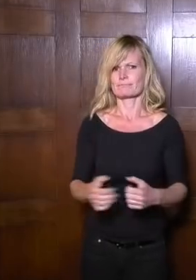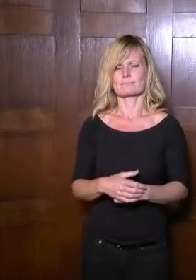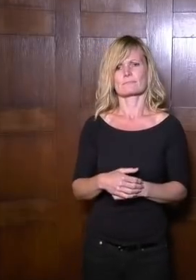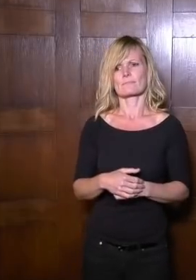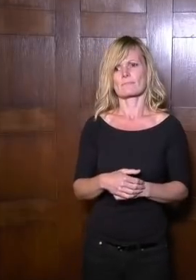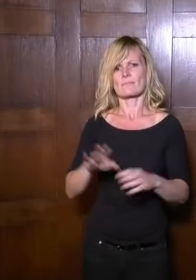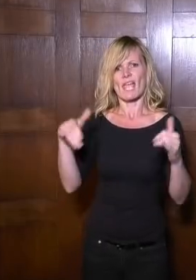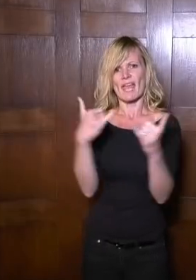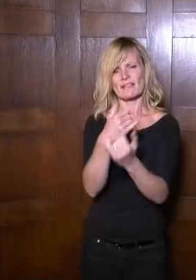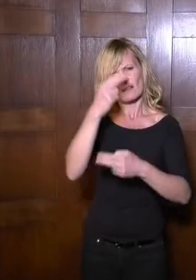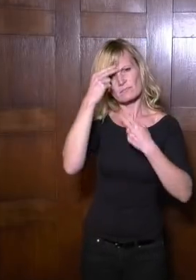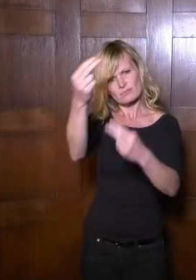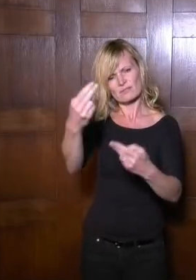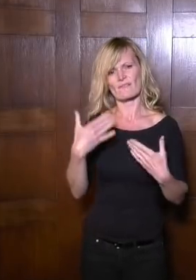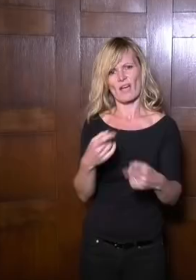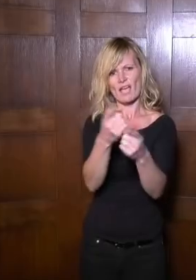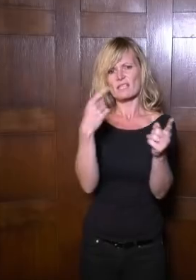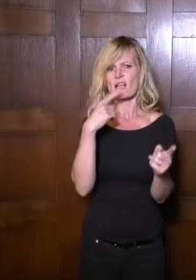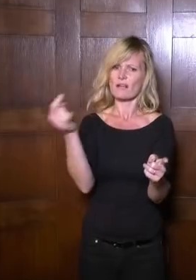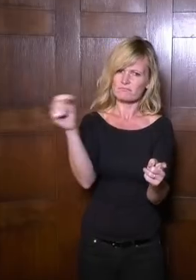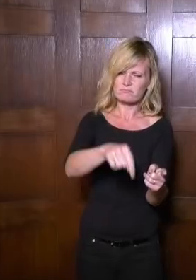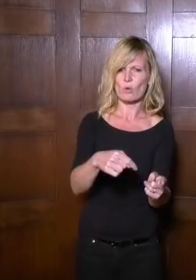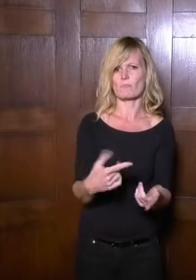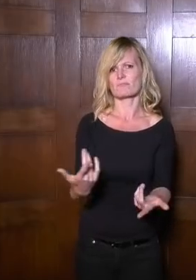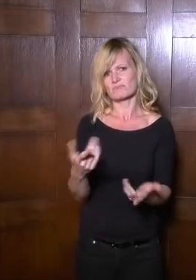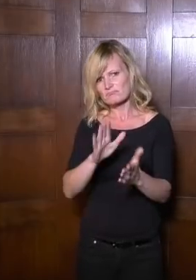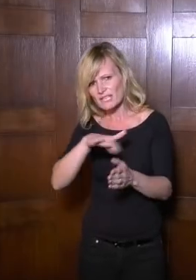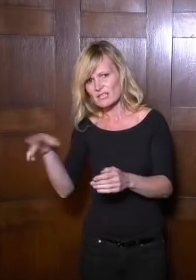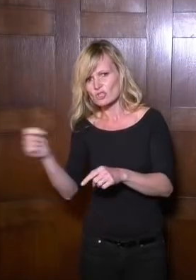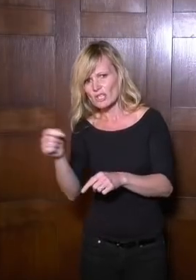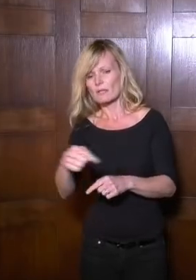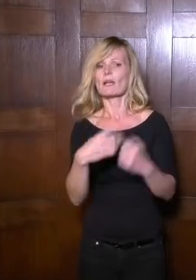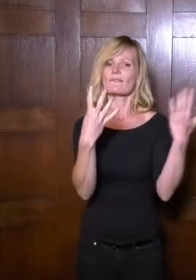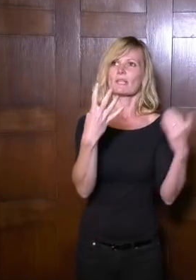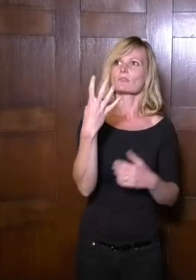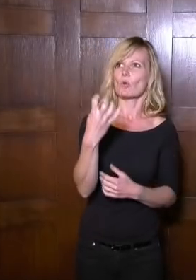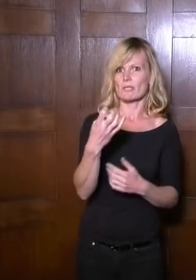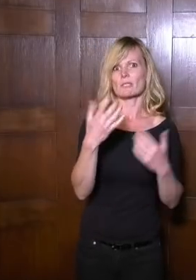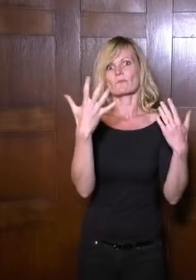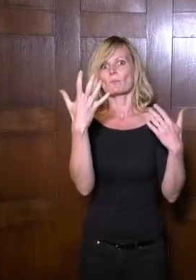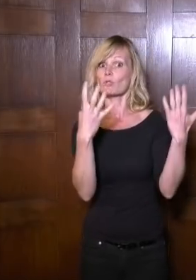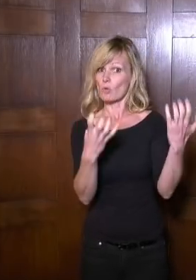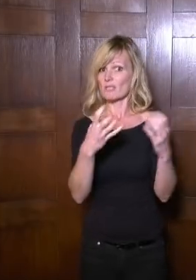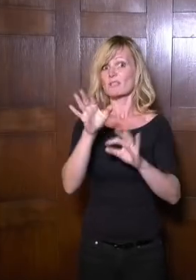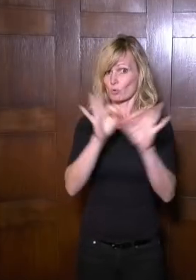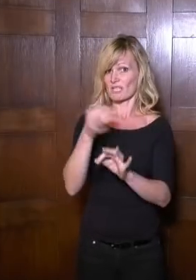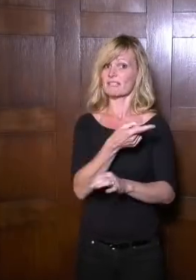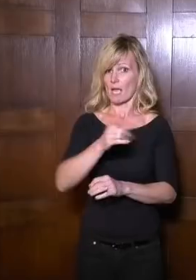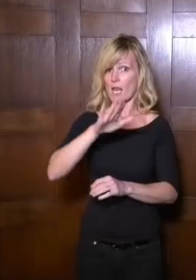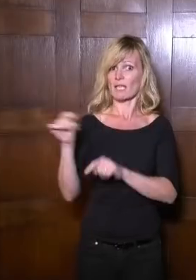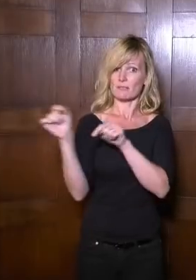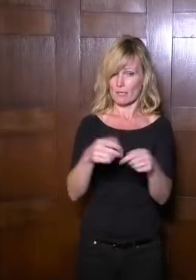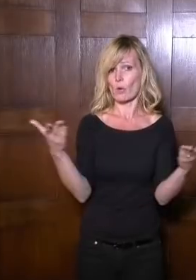Eltern freigestellt, ob sie ihre Kinder schicken. 95% der Kinder kommen. Die Entscheidung ist also ziemlich klar.